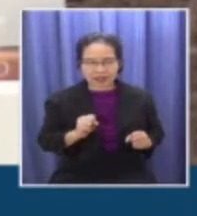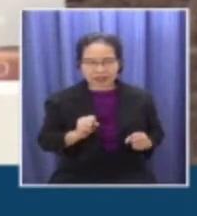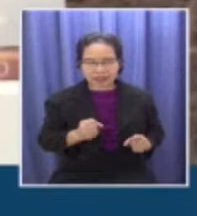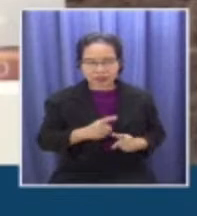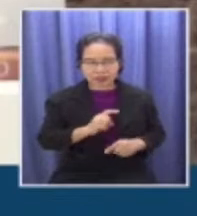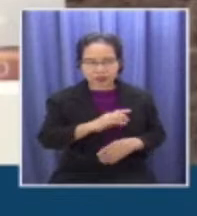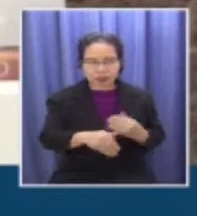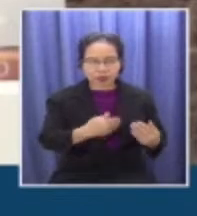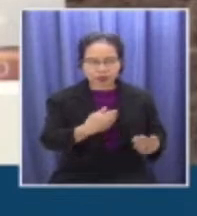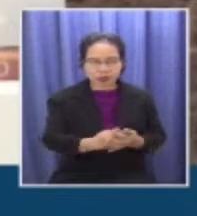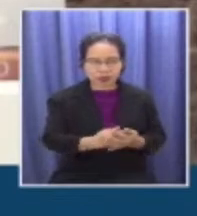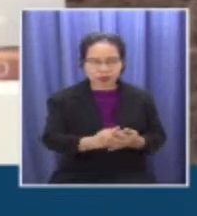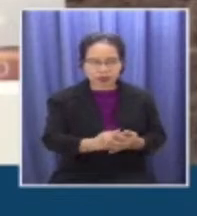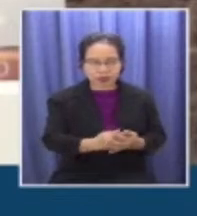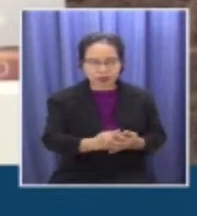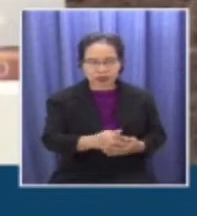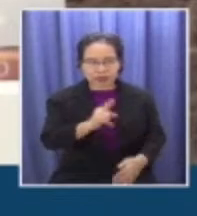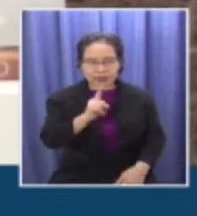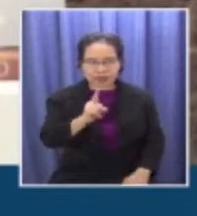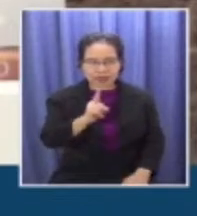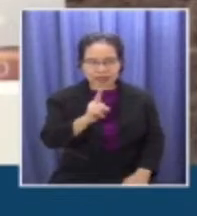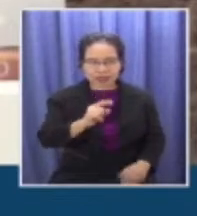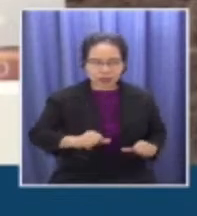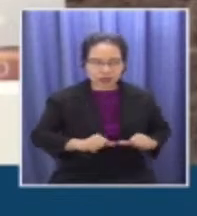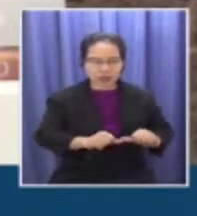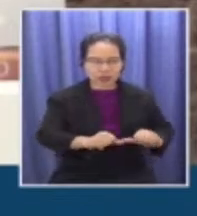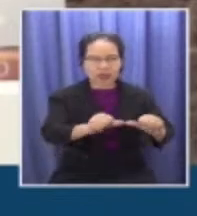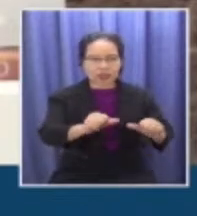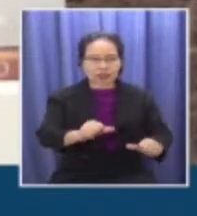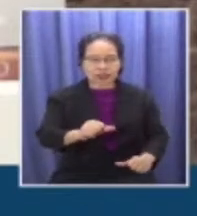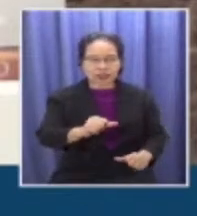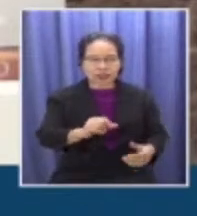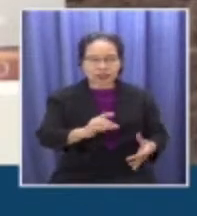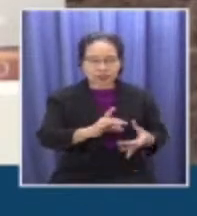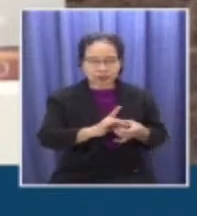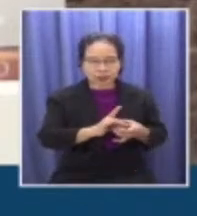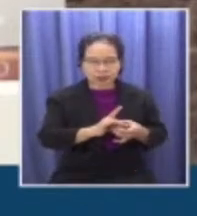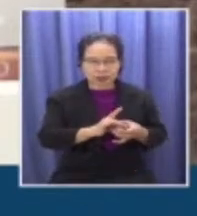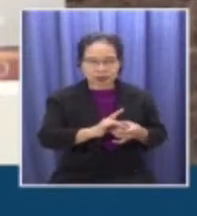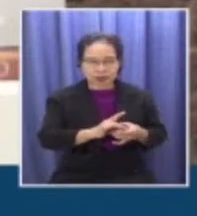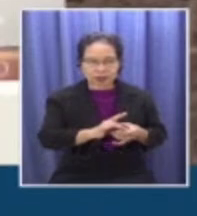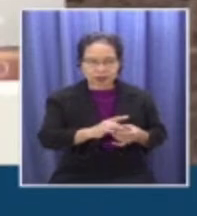onipa yi efiri barima mu deɛ wontumi hu no